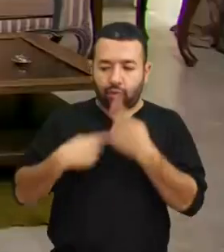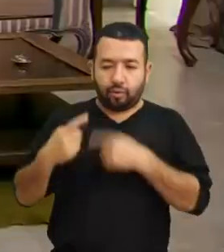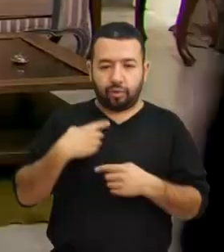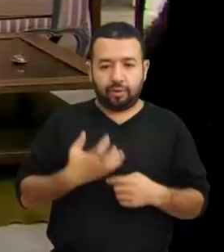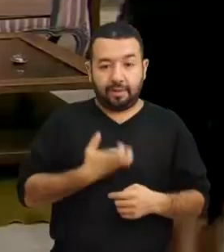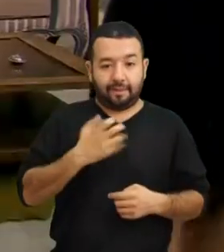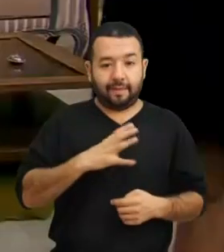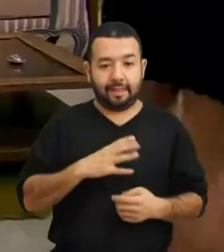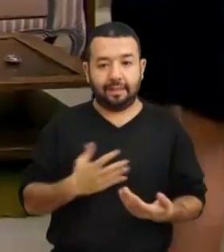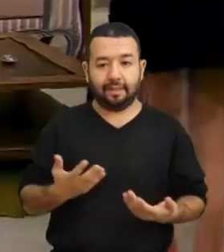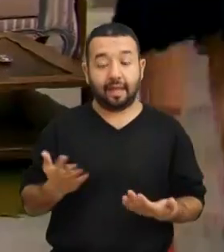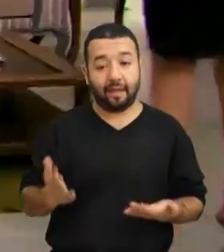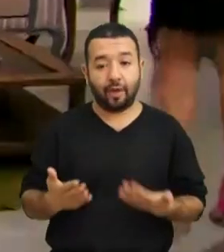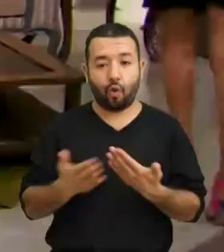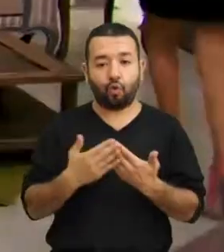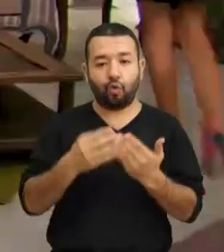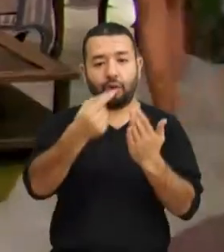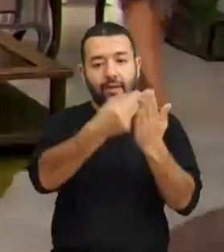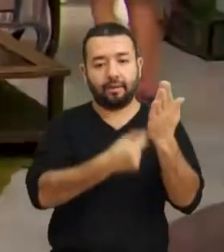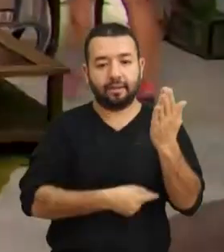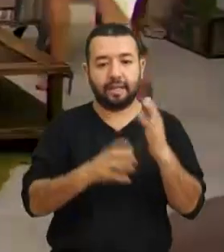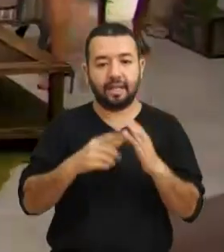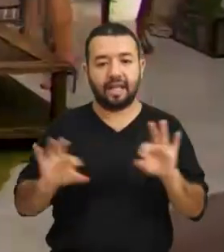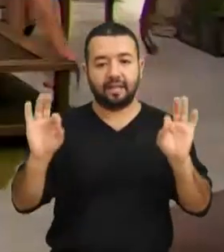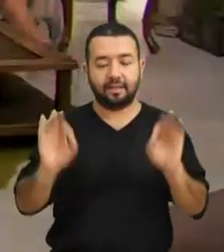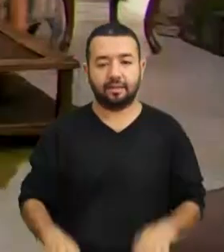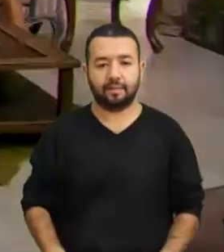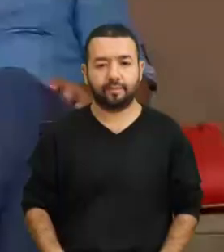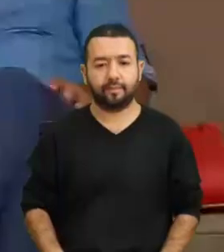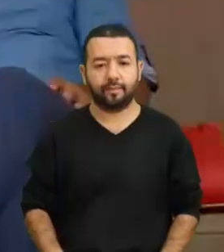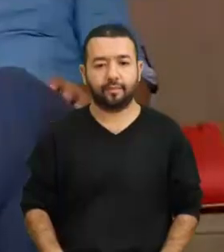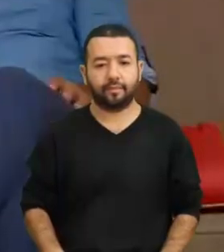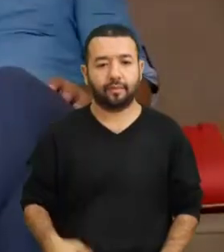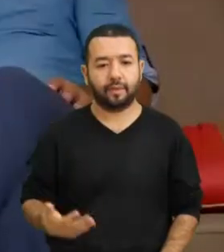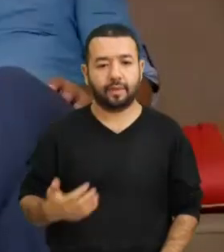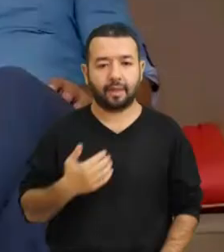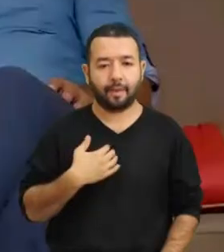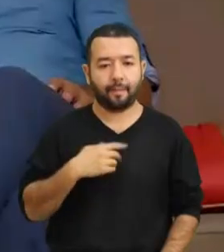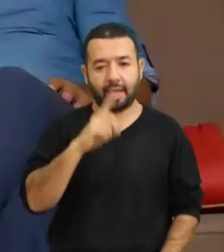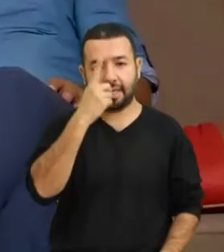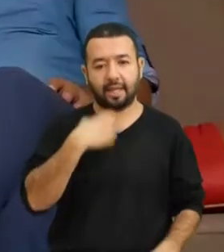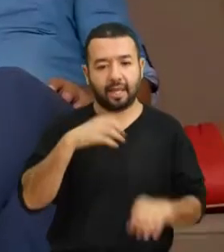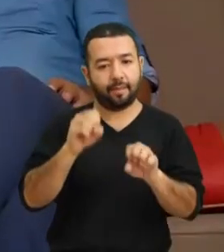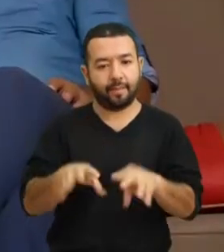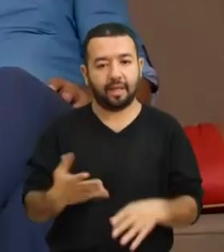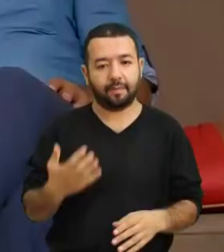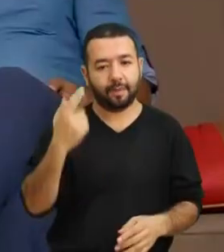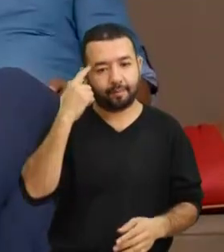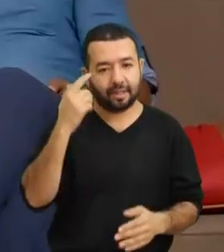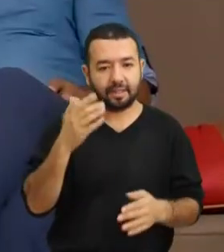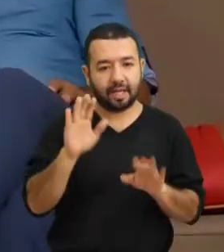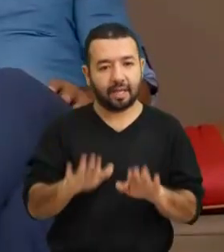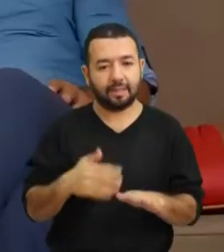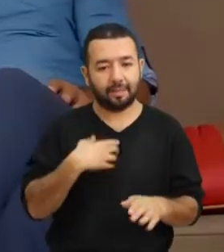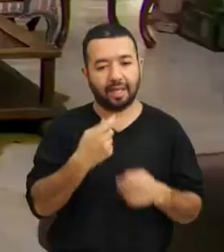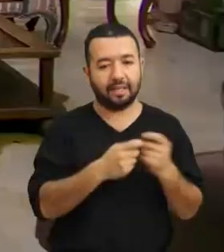Evet, düğün davetlileri listesi de hazır. Ya ben sizi yalnız bırakayım baş başa. Çünkü